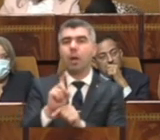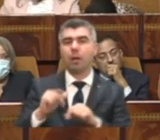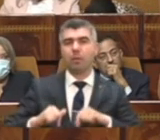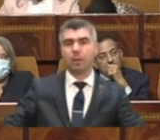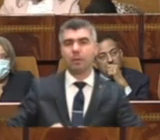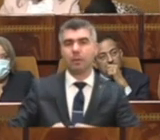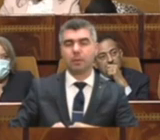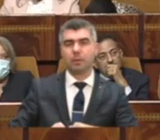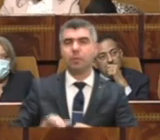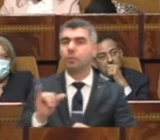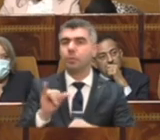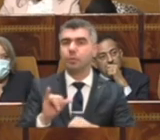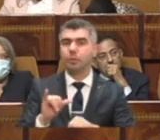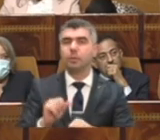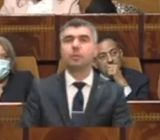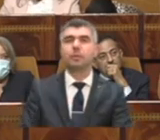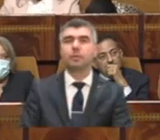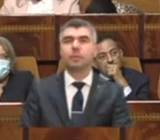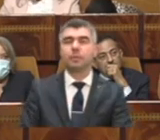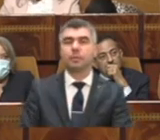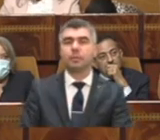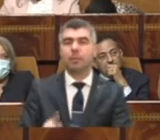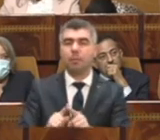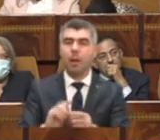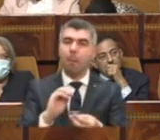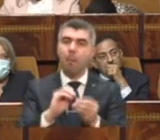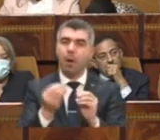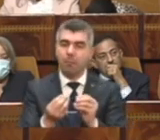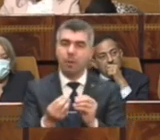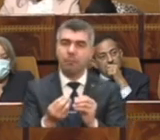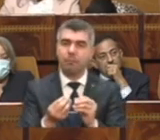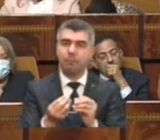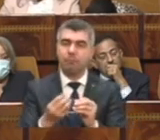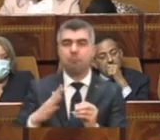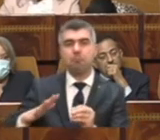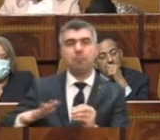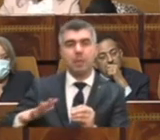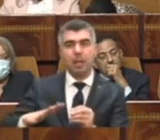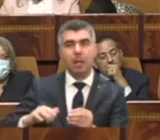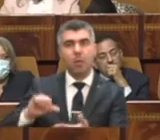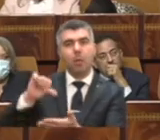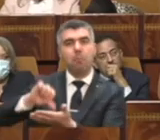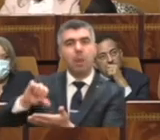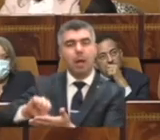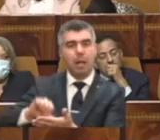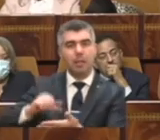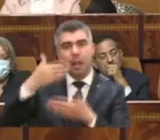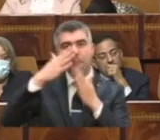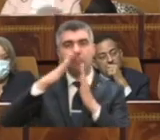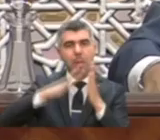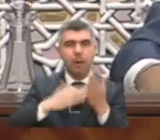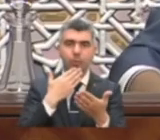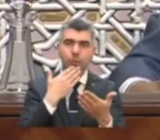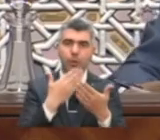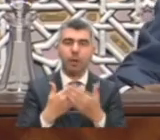فعله كوزارة لحل هذه الإشكالية اللي كتعيشها المدن والمراكز ديال بلادنا؟ شكرا. شكرا